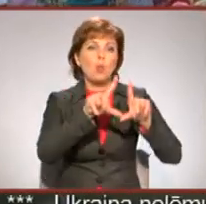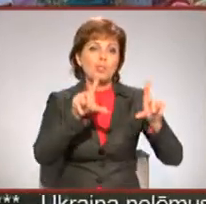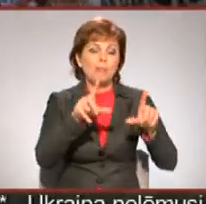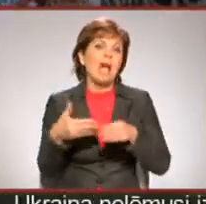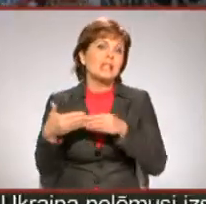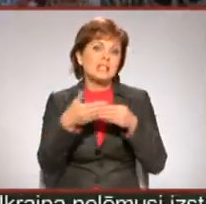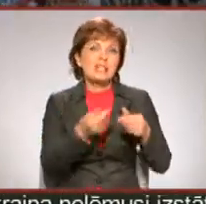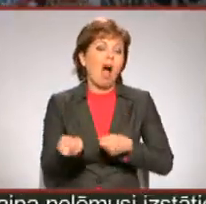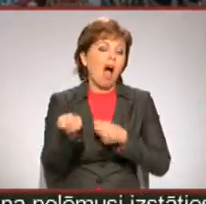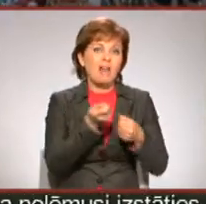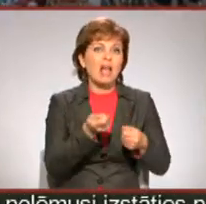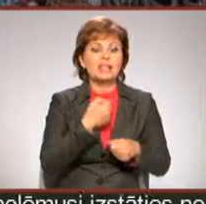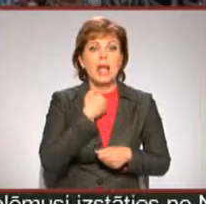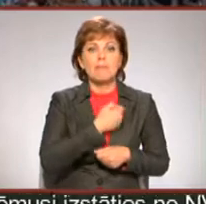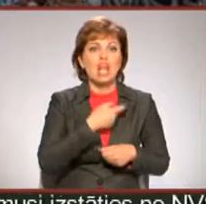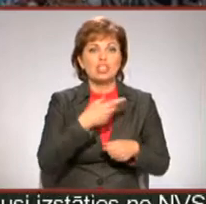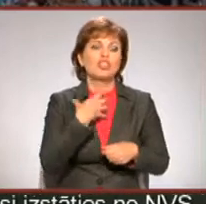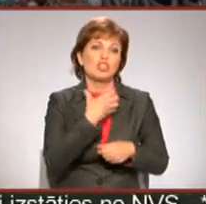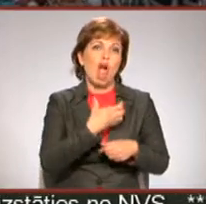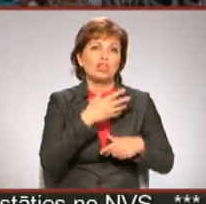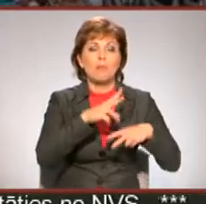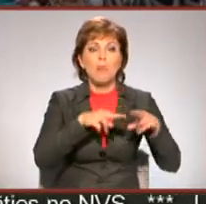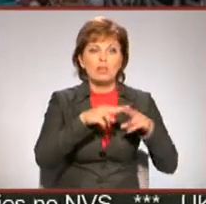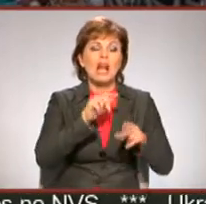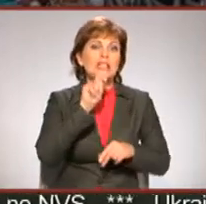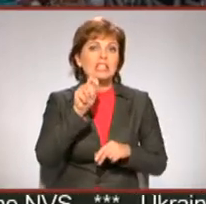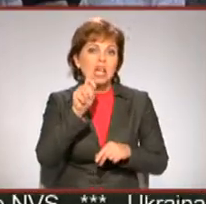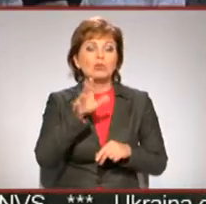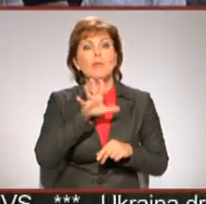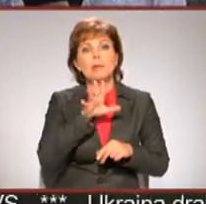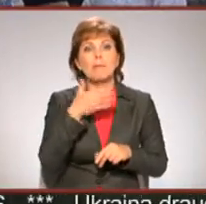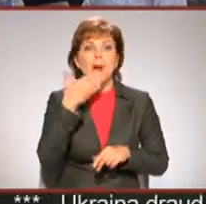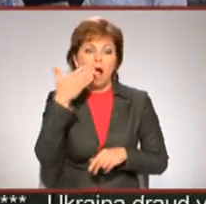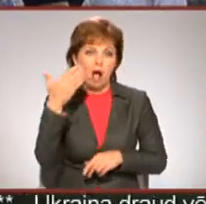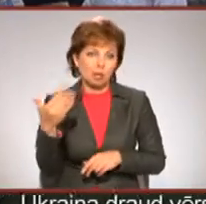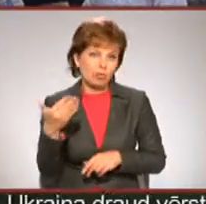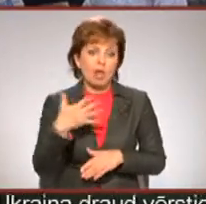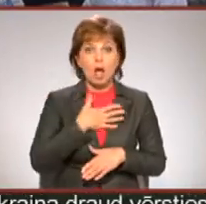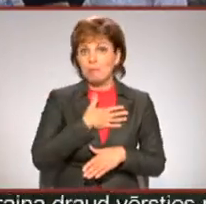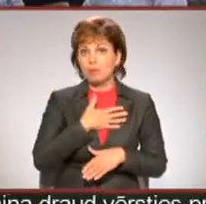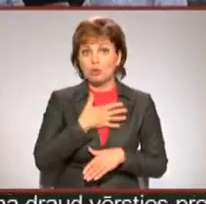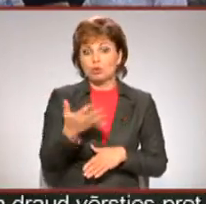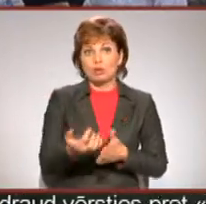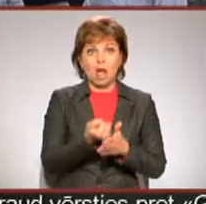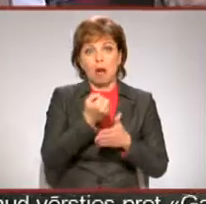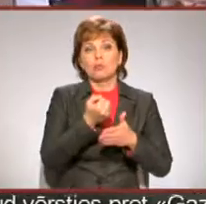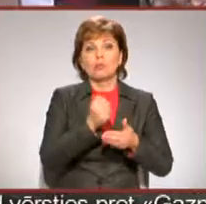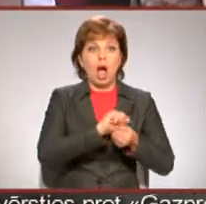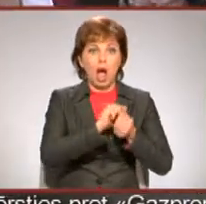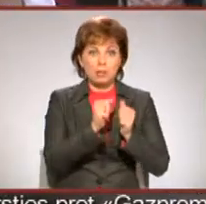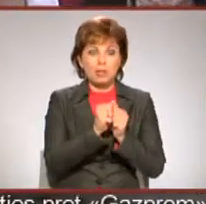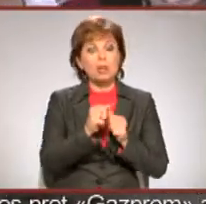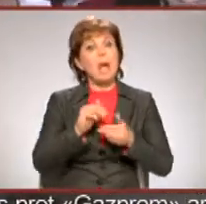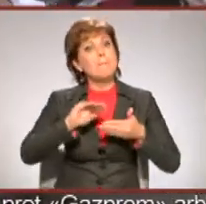nepieciešamo būvmateriālu. Promenādes atklāšanā visiem ziedotājiem tika teikts paldies. Kāds brīnās, kur es dabūju akmeņus, pilsētniece, bet man